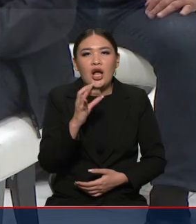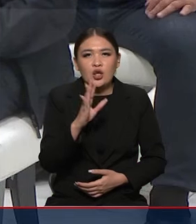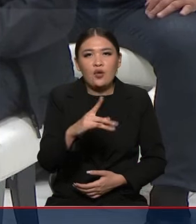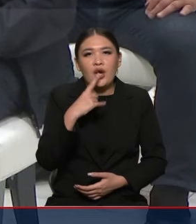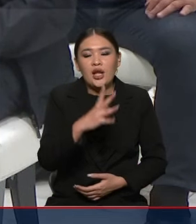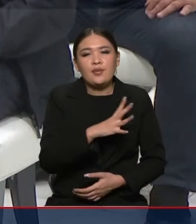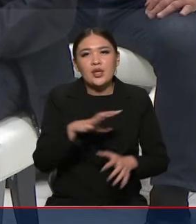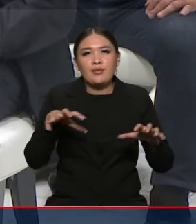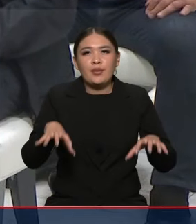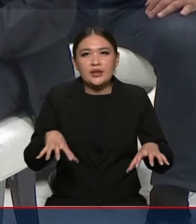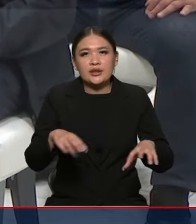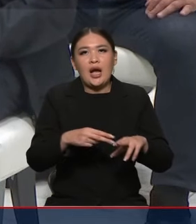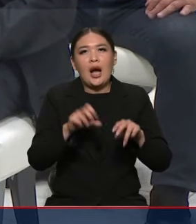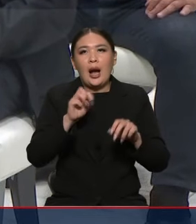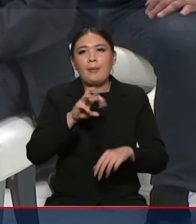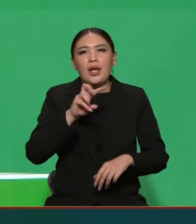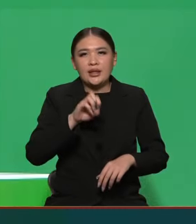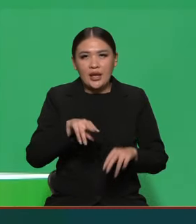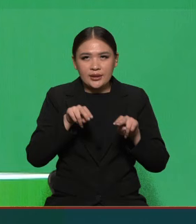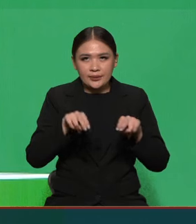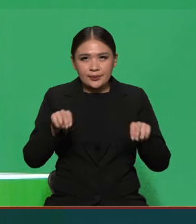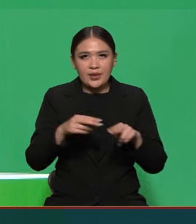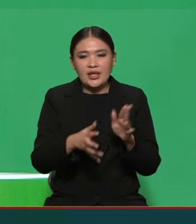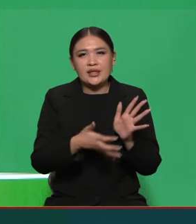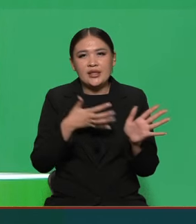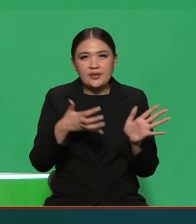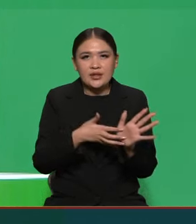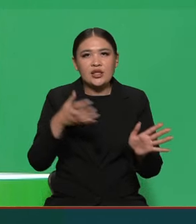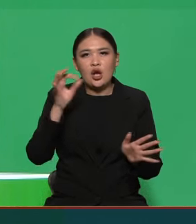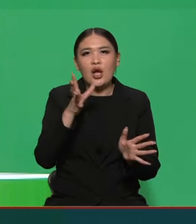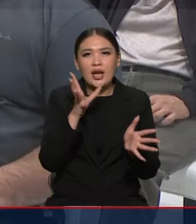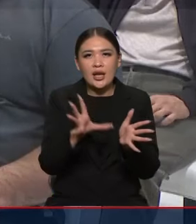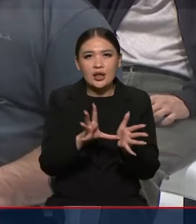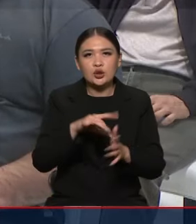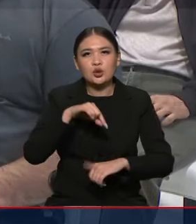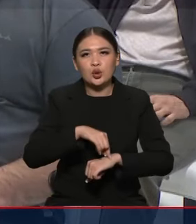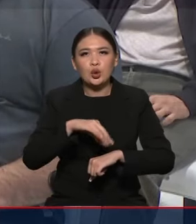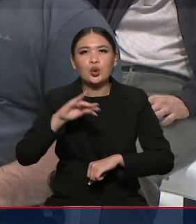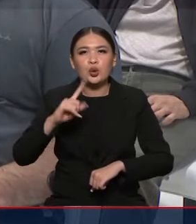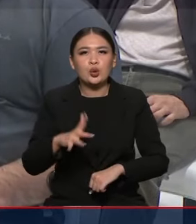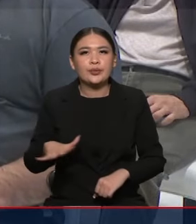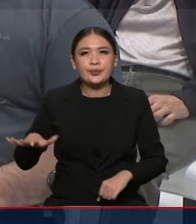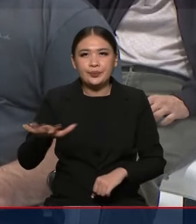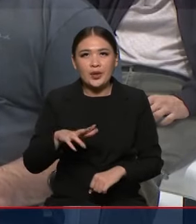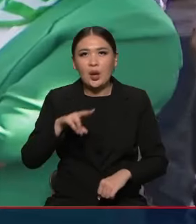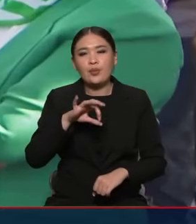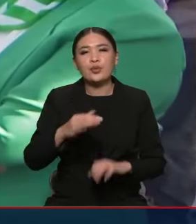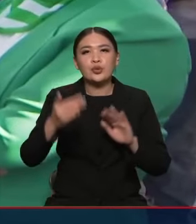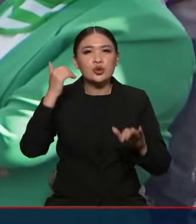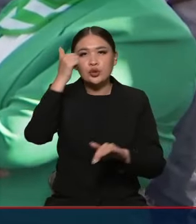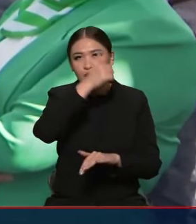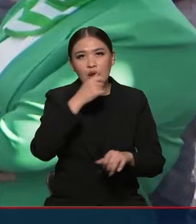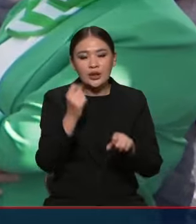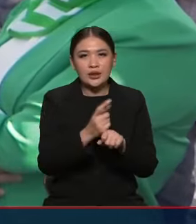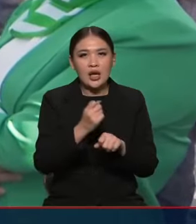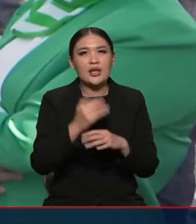Кушанова, председателя партии «Аманат», в настоящее время дефицит электроэнергии наиболее ощутим в южных регионах страны. По итогам прошлого года он